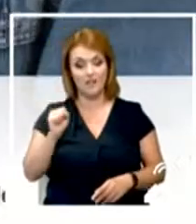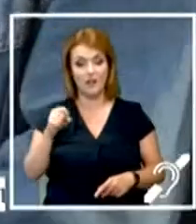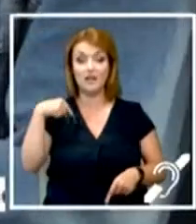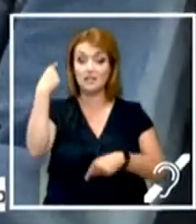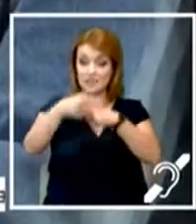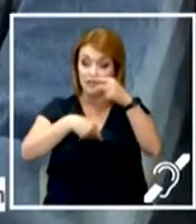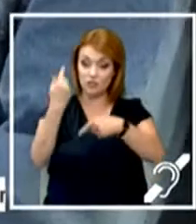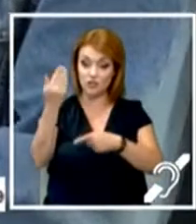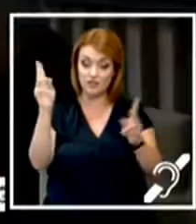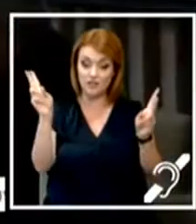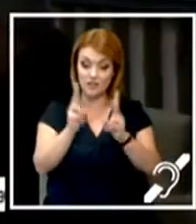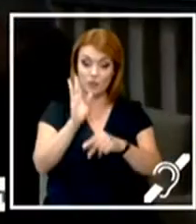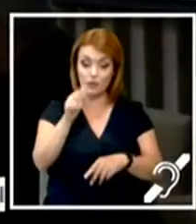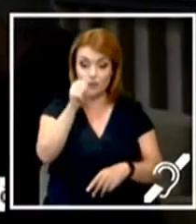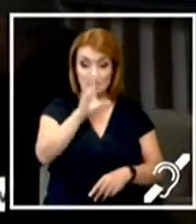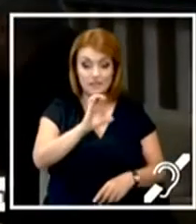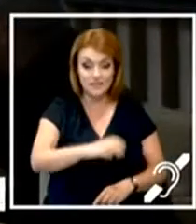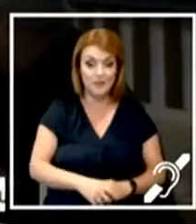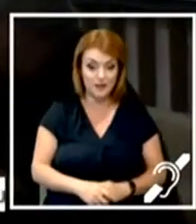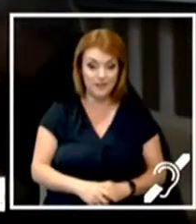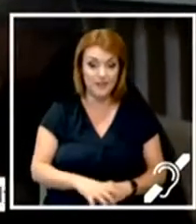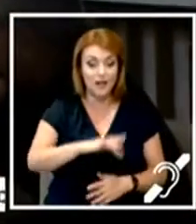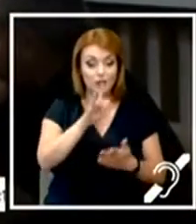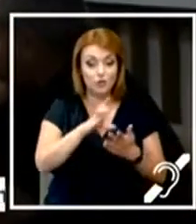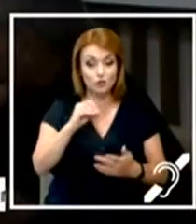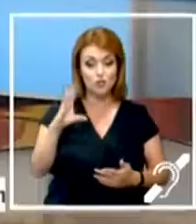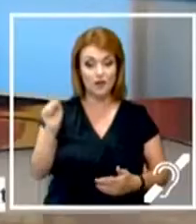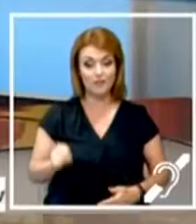a Cenaclului va avea loc în luna septembrie în municipiul Suceava.